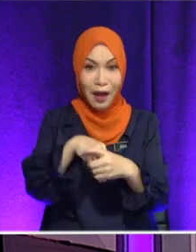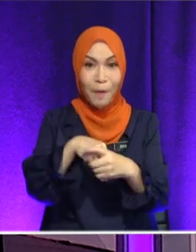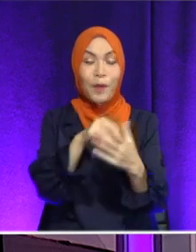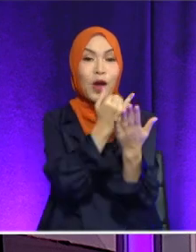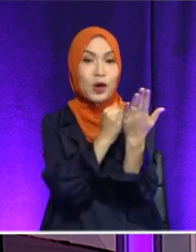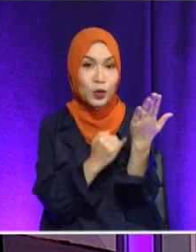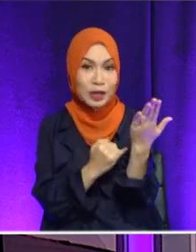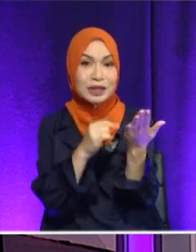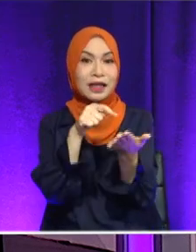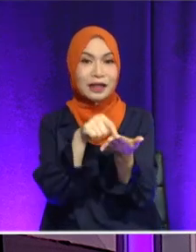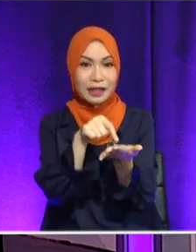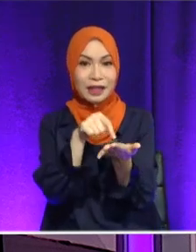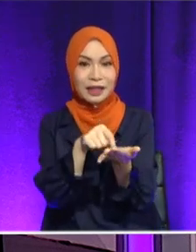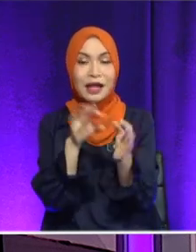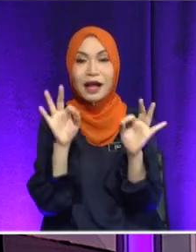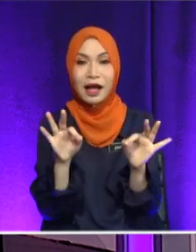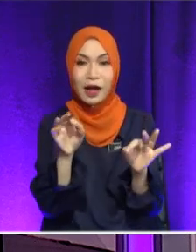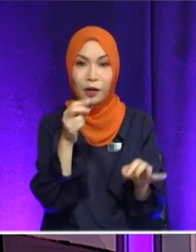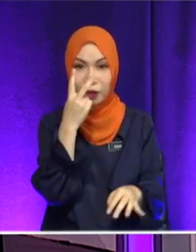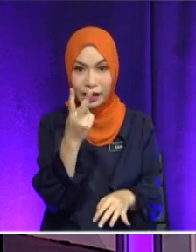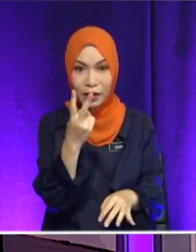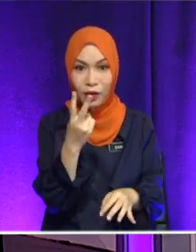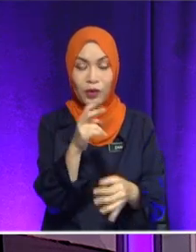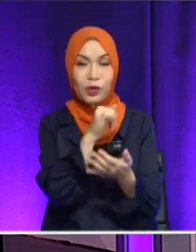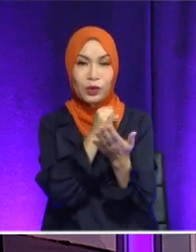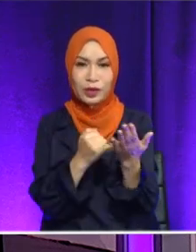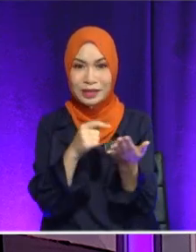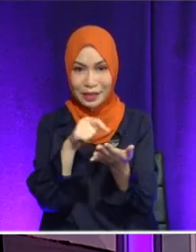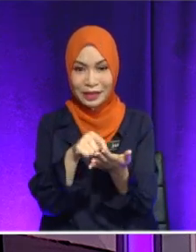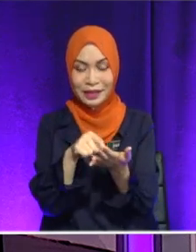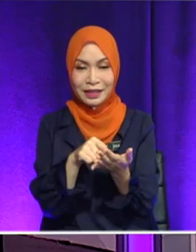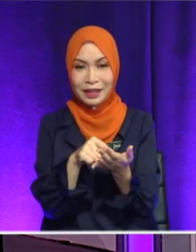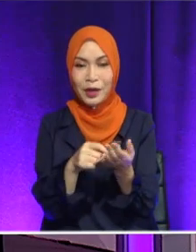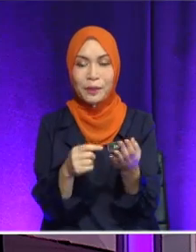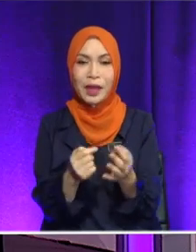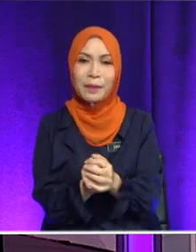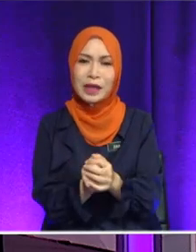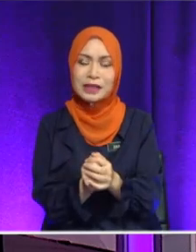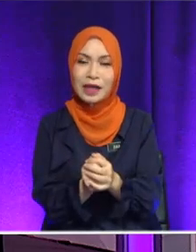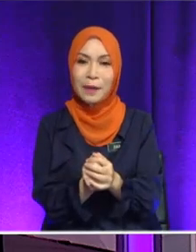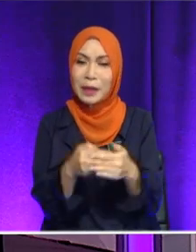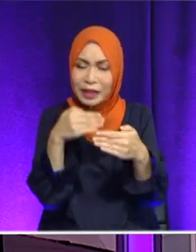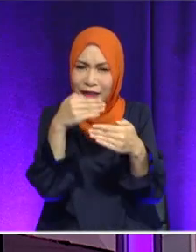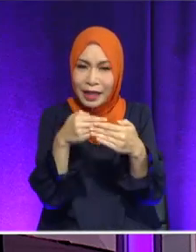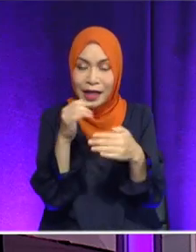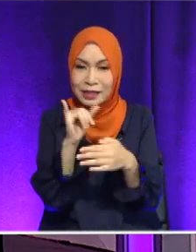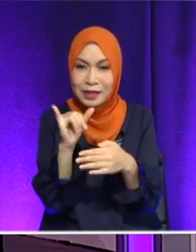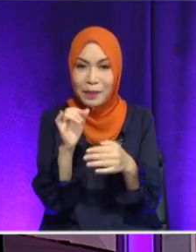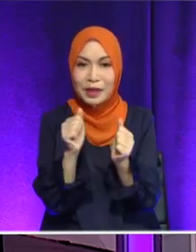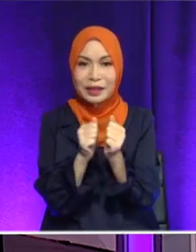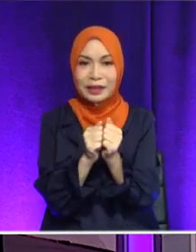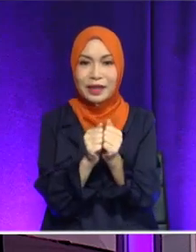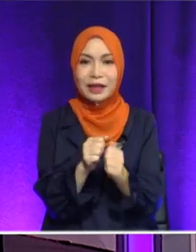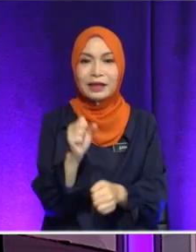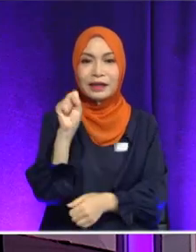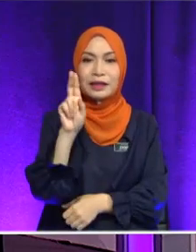pada zaman pada aliran ini dia lebih kurang dengan dia lebih ee fokus kepada bentuk